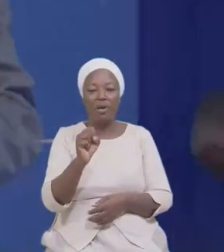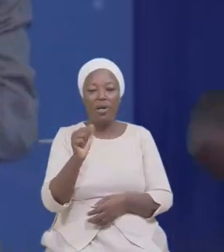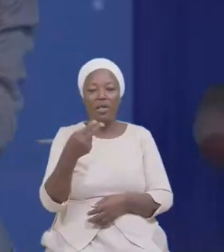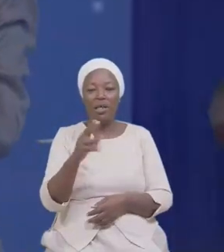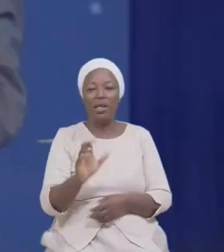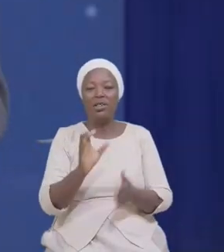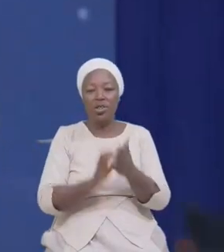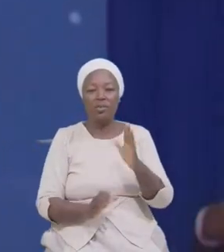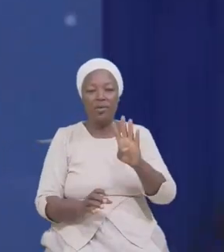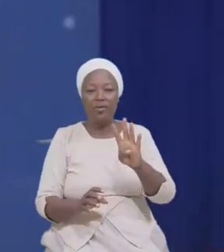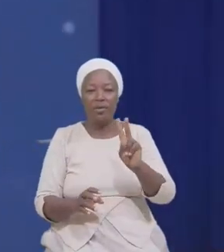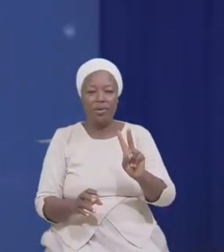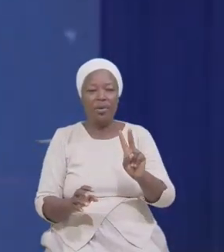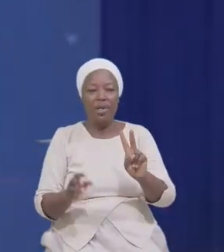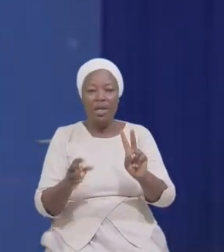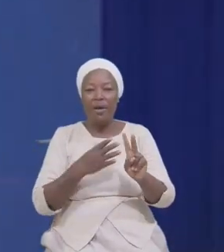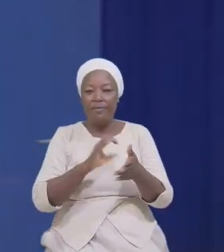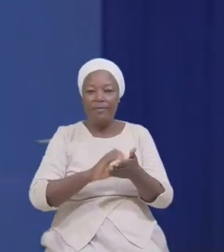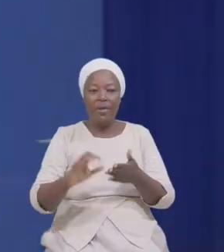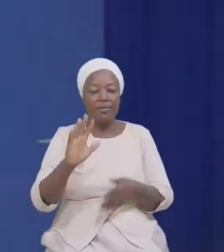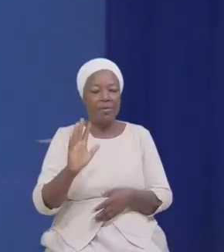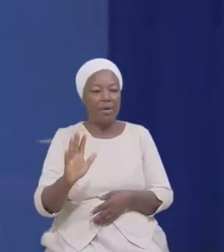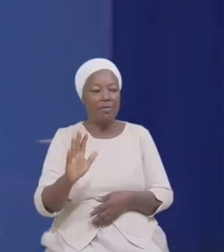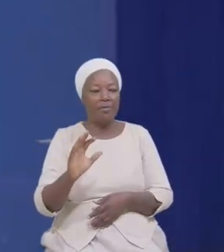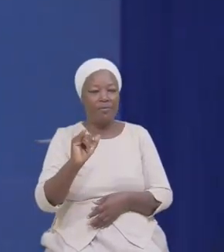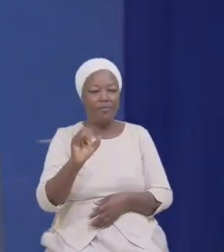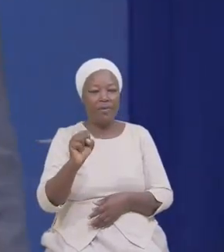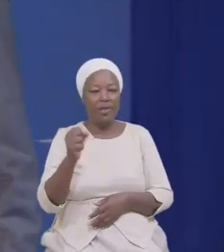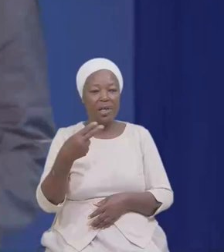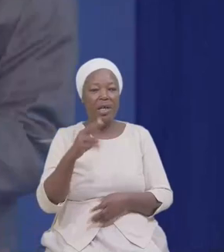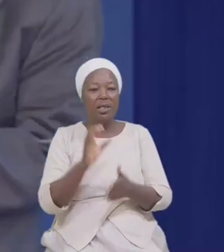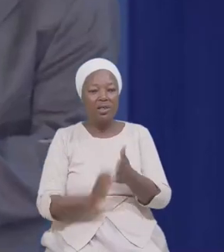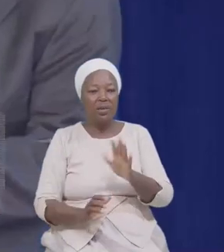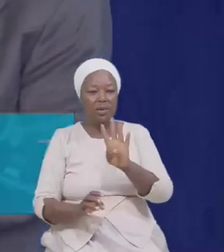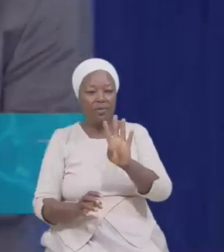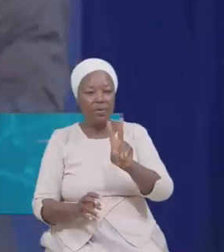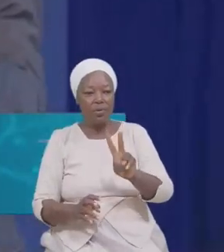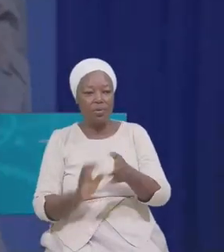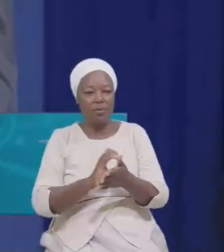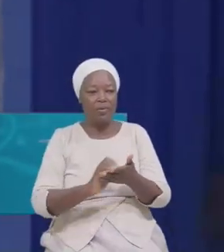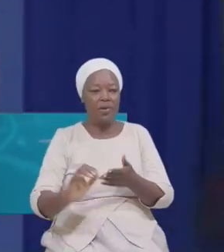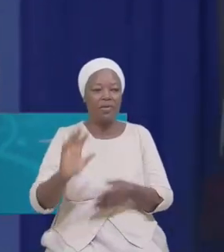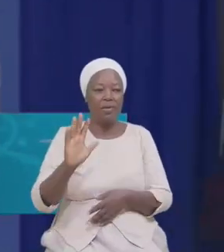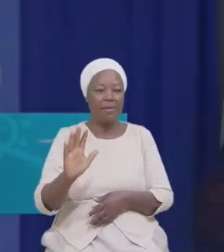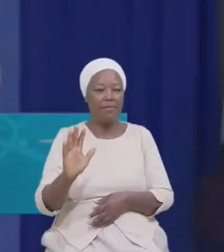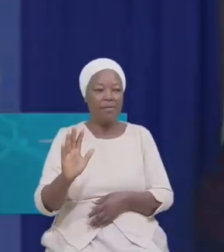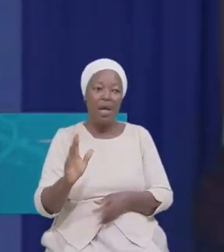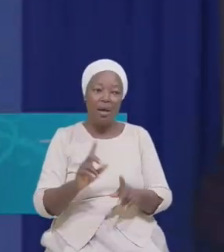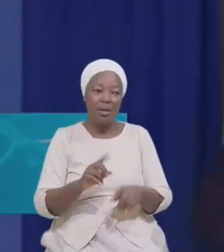42, verset 5. Ésaïe 42, verset